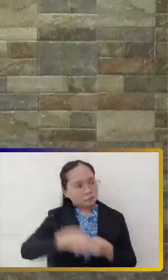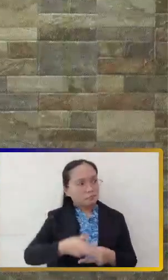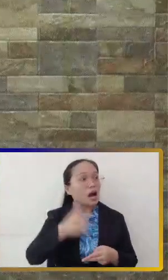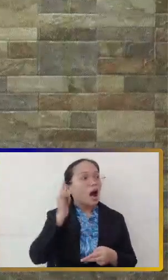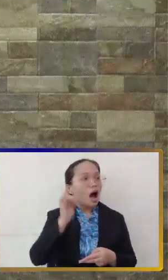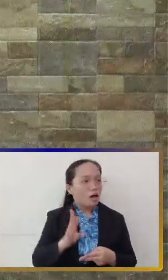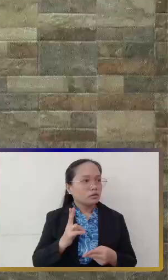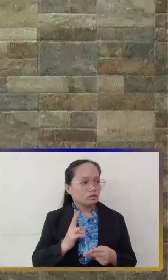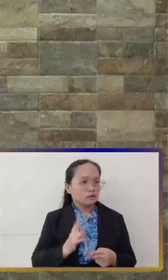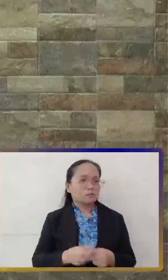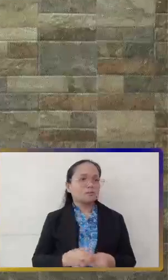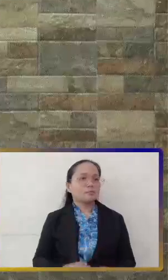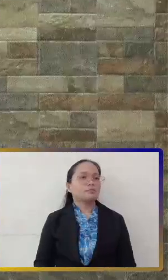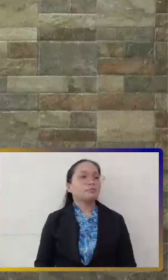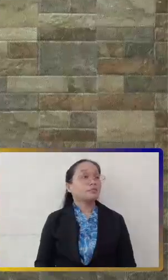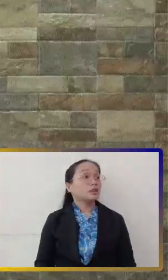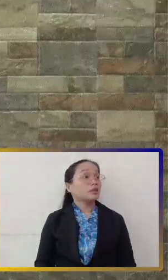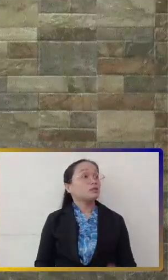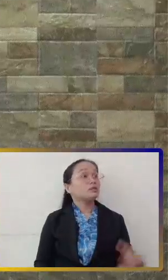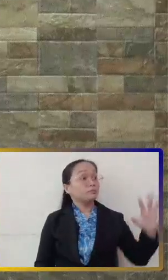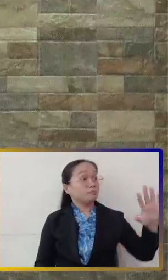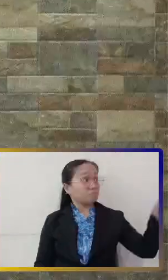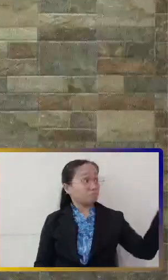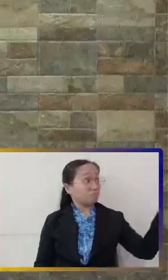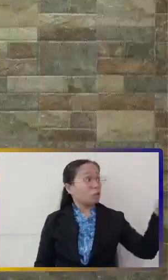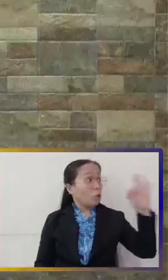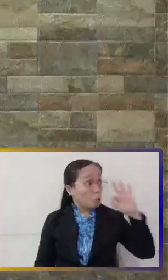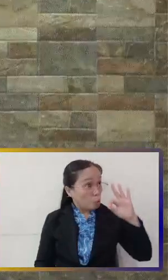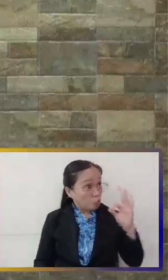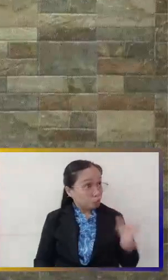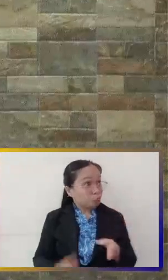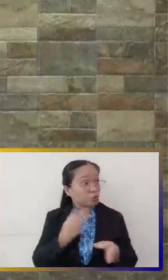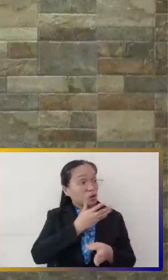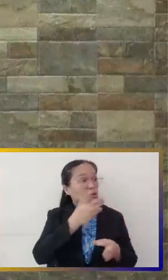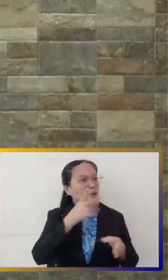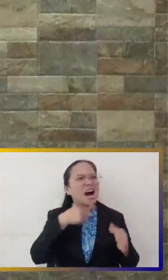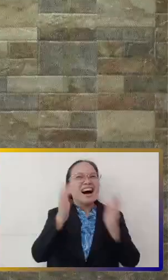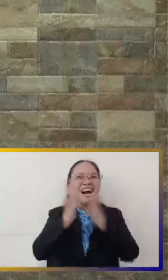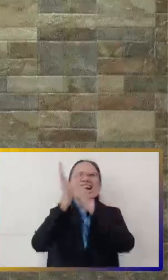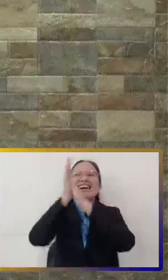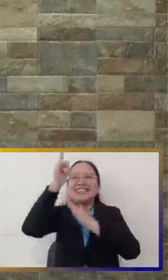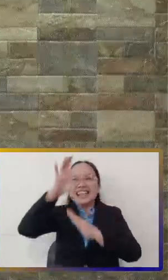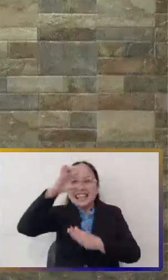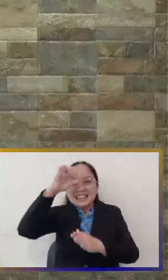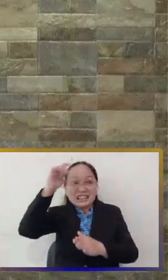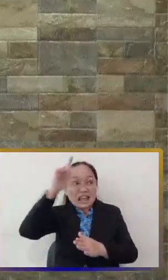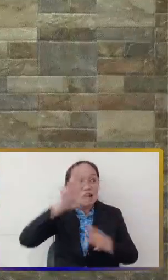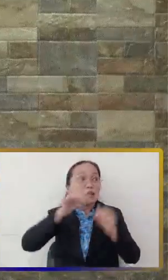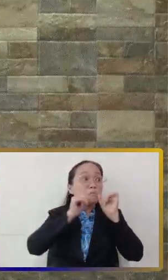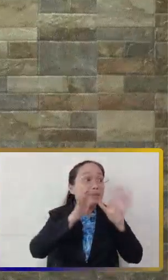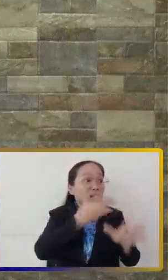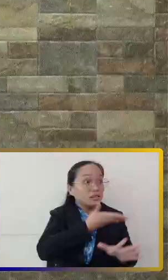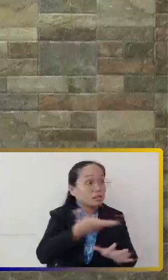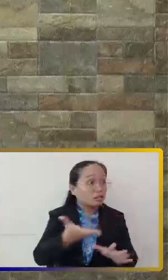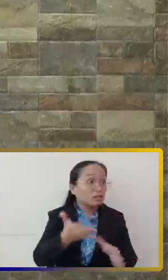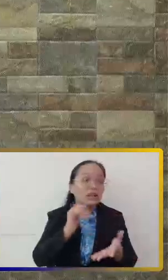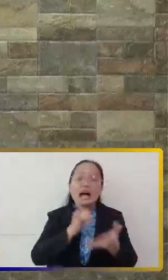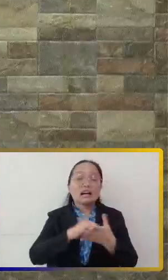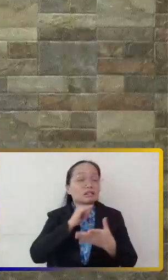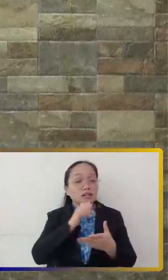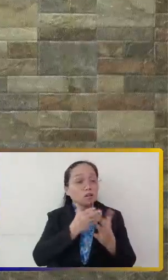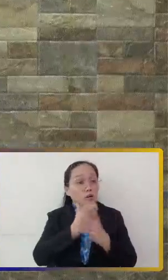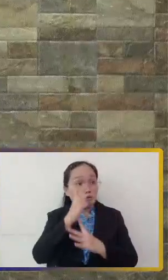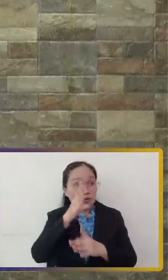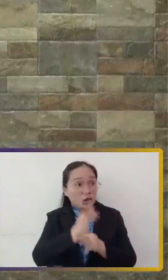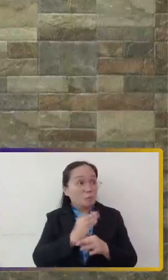Kapatid, pag pinuri niyo ang Panginoon, dahilan lamang sa may ginawa siya sa iyo, that is not by faith, but you're